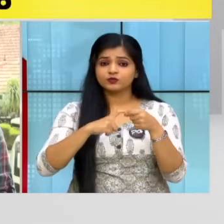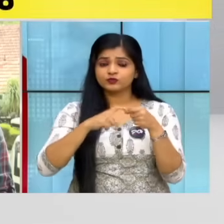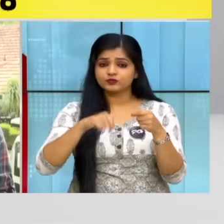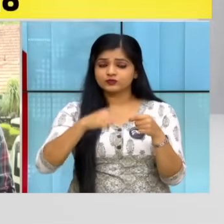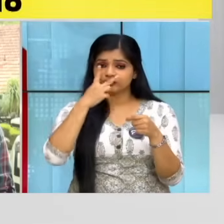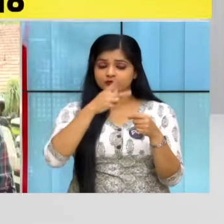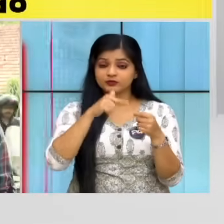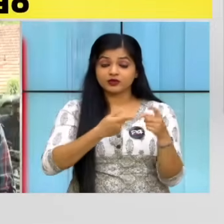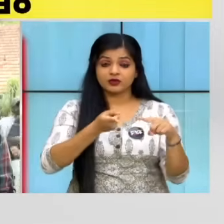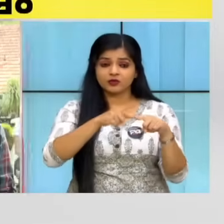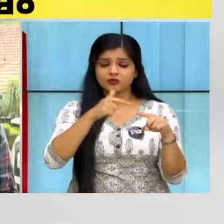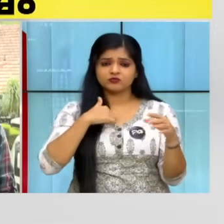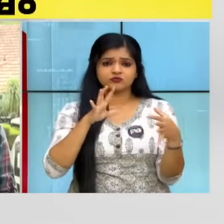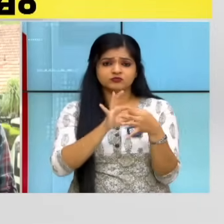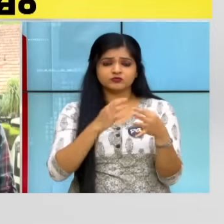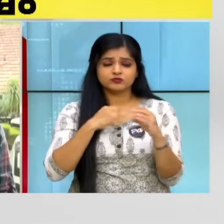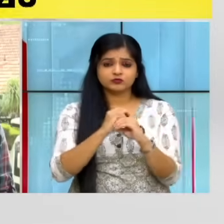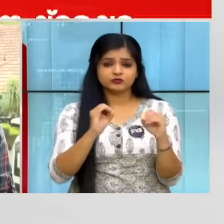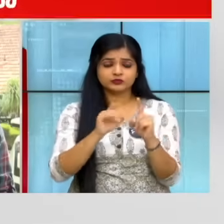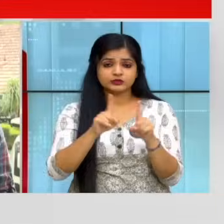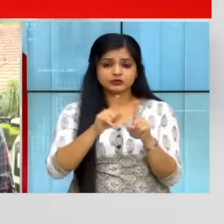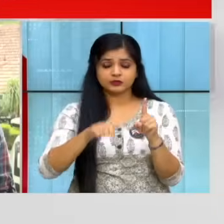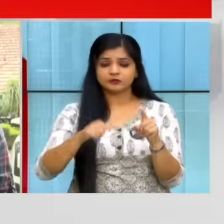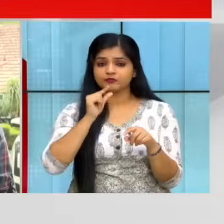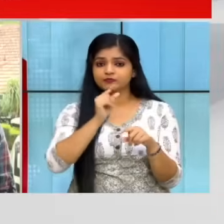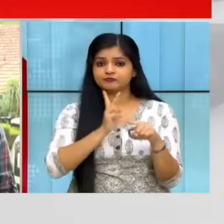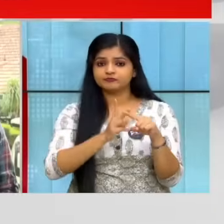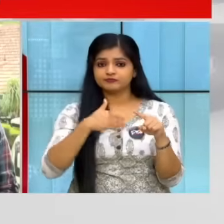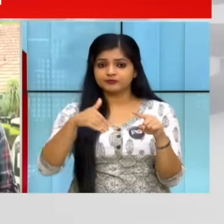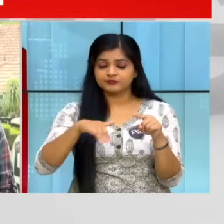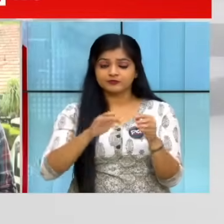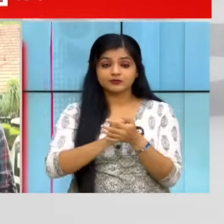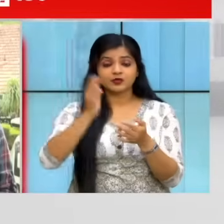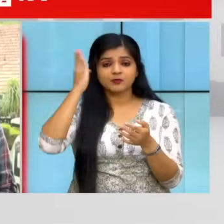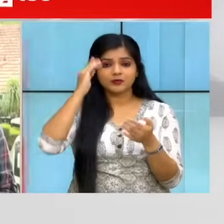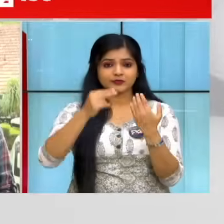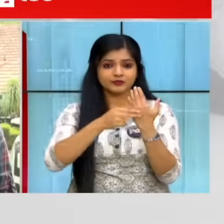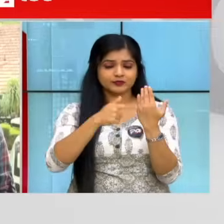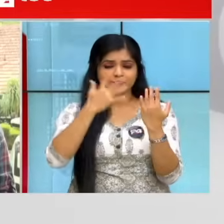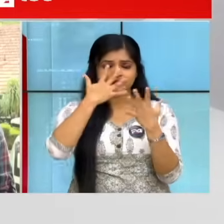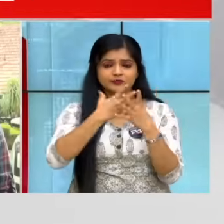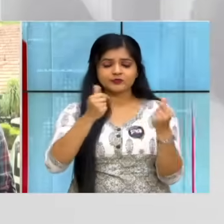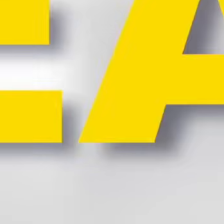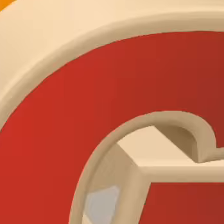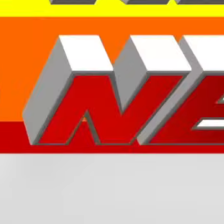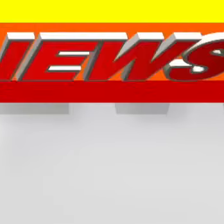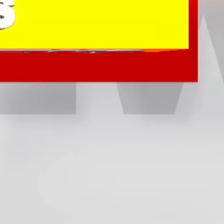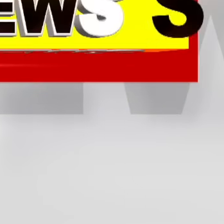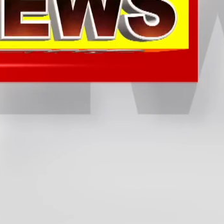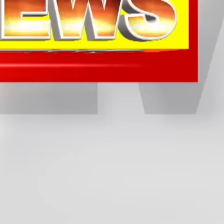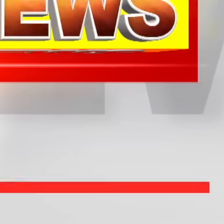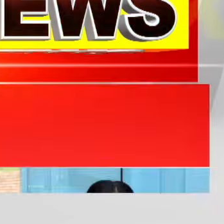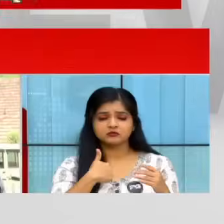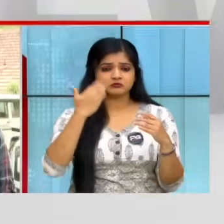ഈ സംഭവവുമായി തങ്ങൾക്ക് യാതൊരുവിധ ബന്ധവുമില്ല എന്നൊരു നിലപാടാണ് സ്വീകരിച്ചത്. ഈ മെമ്മറി കാർഡ് ഏത് ഘട്ടത്തിൽ എങ്ങനെ ബസ്സിൽ നിന്ന് എന്ന് തങ്ങൾക്ക് അറിയില്ല